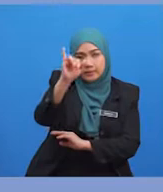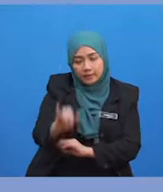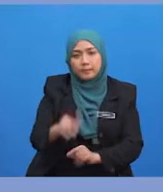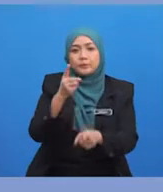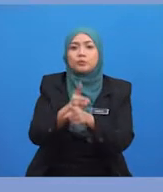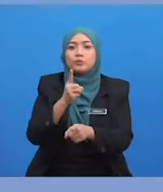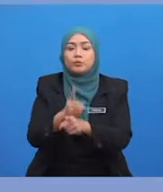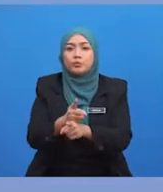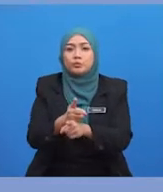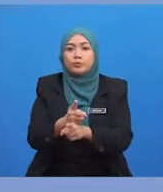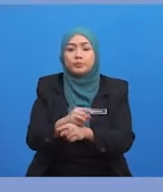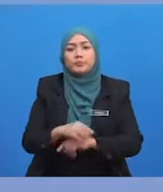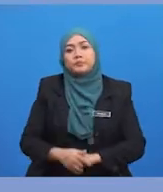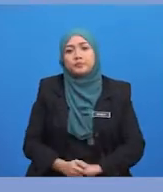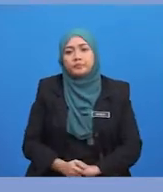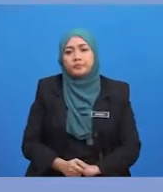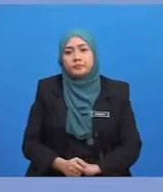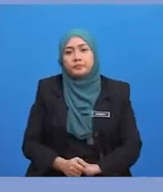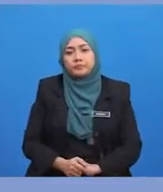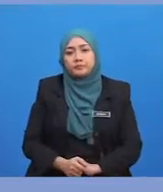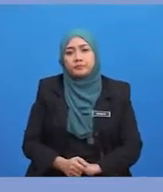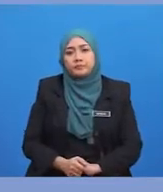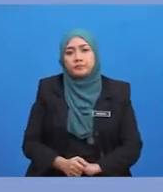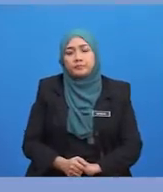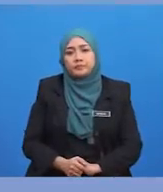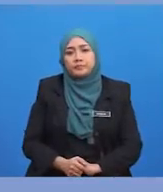hidupan tanah, air dan udara yang halus.